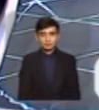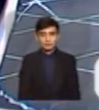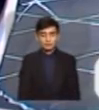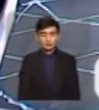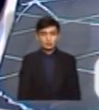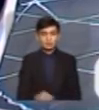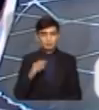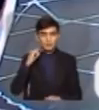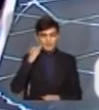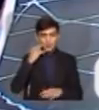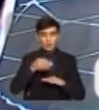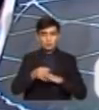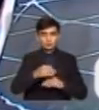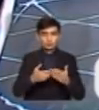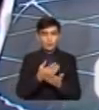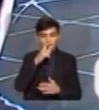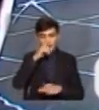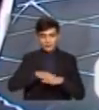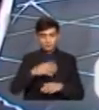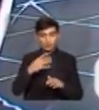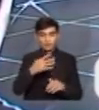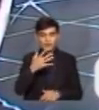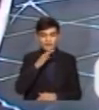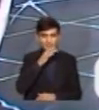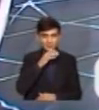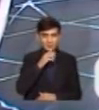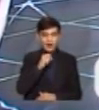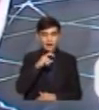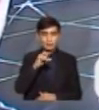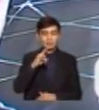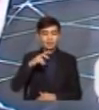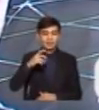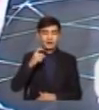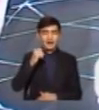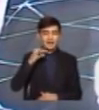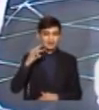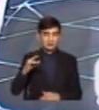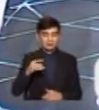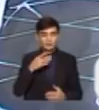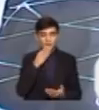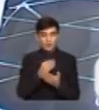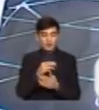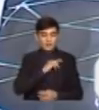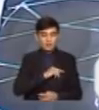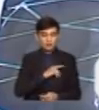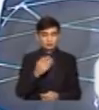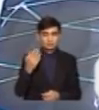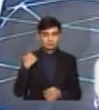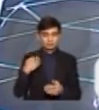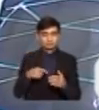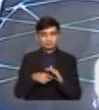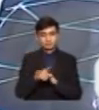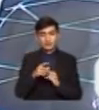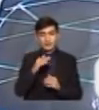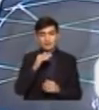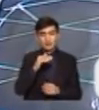В Павлодарской области новый аким, им стал 45-летний Абылхаир Скаков. Свою карьеру до этого он строил в